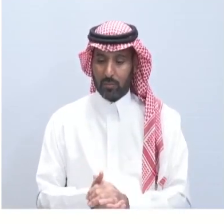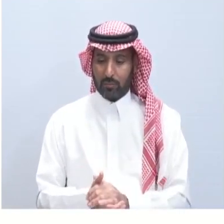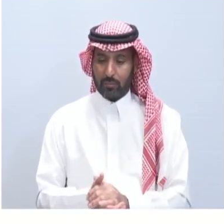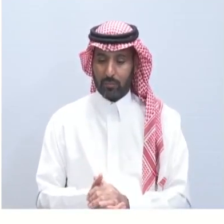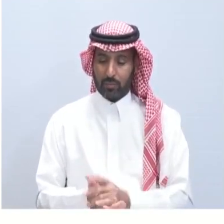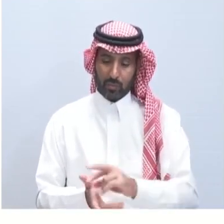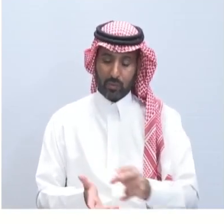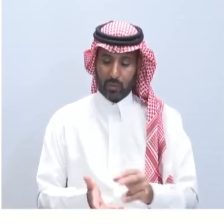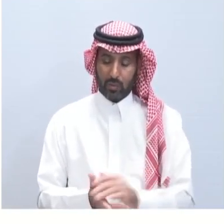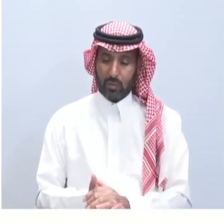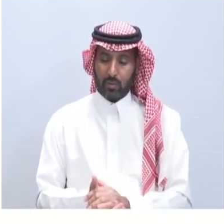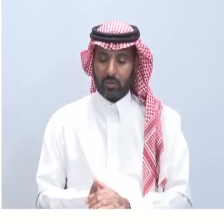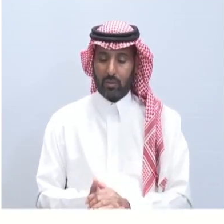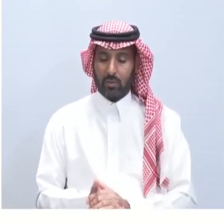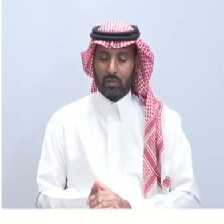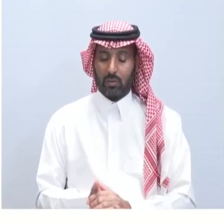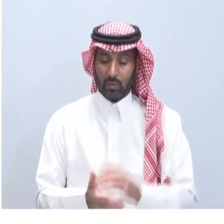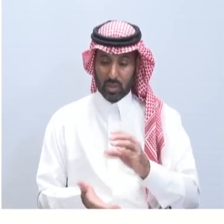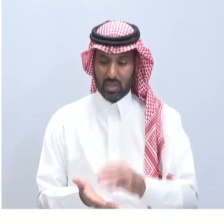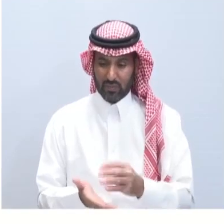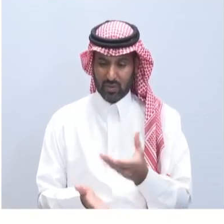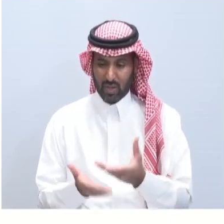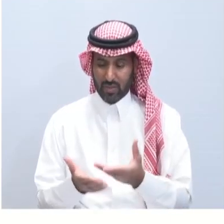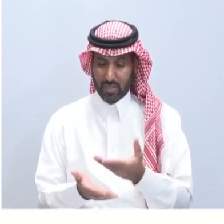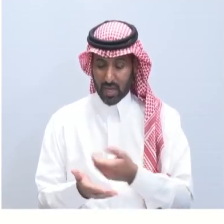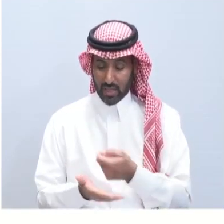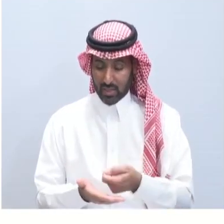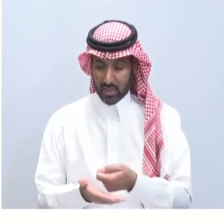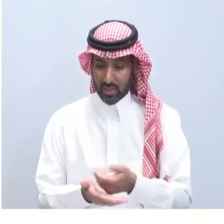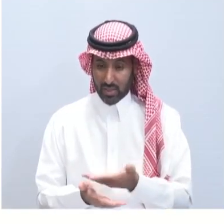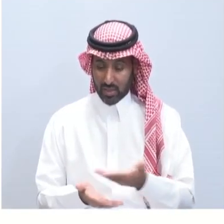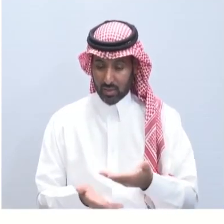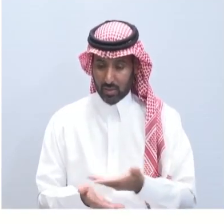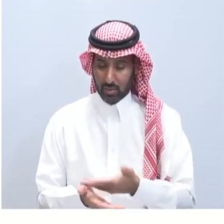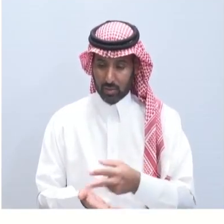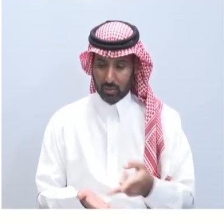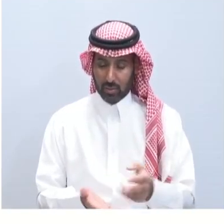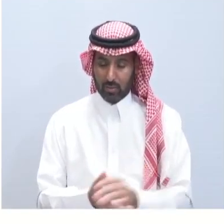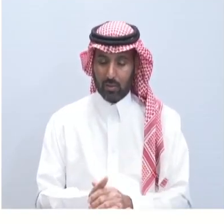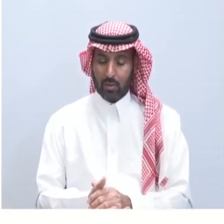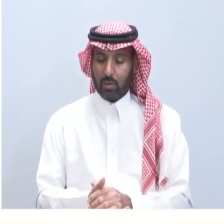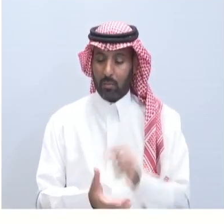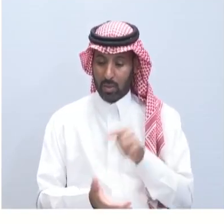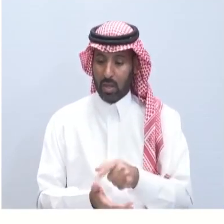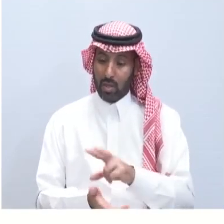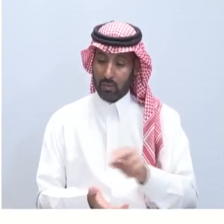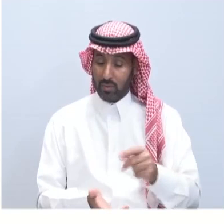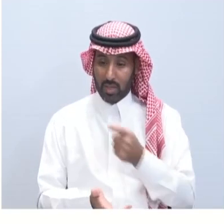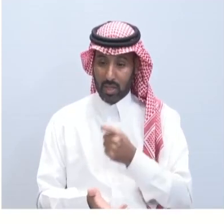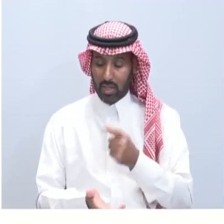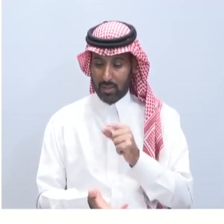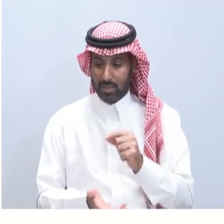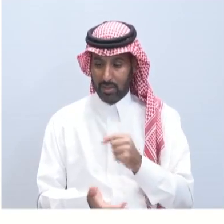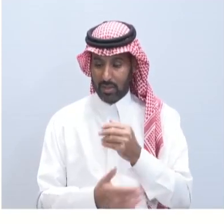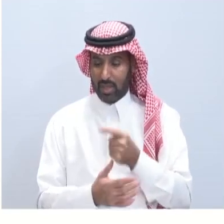اشكال تختلف في كتلتها الفيزيائيه ولكن لها نفس الخصائص